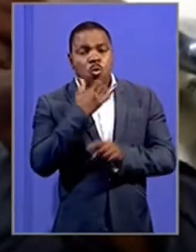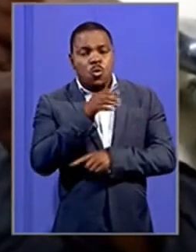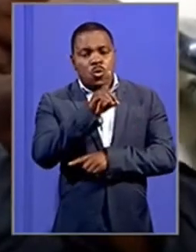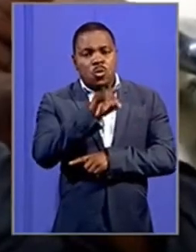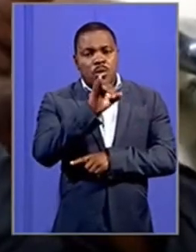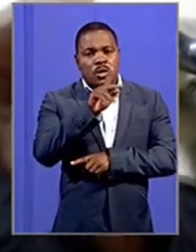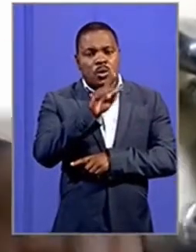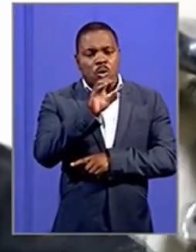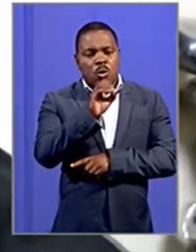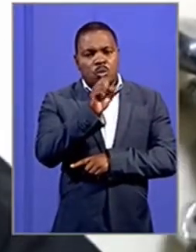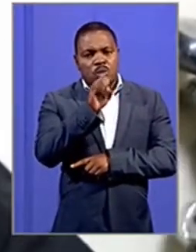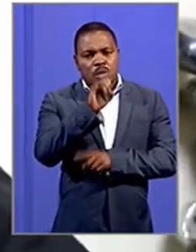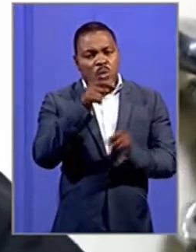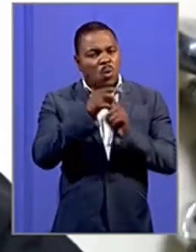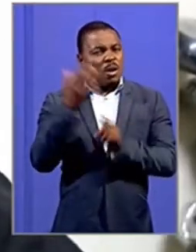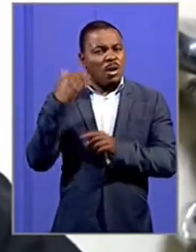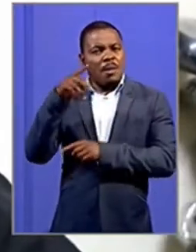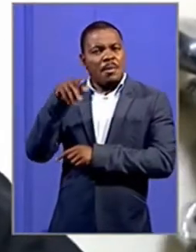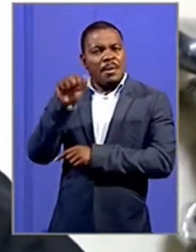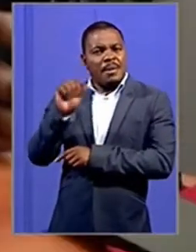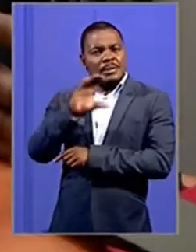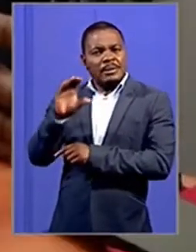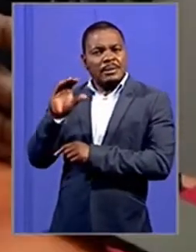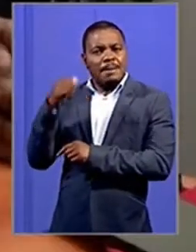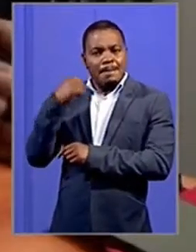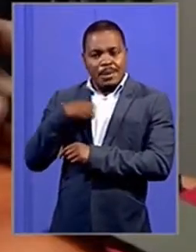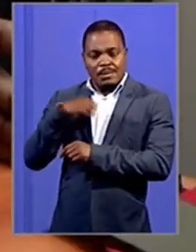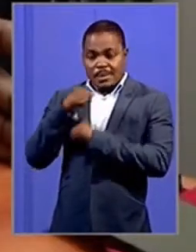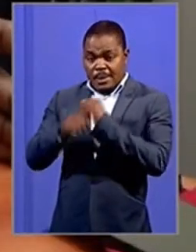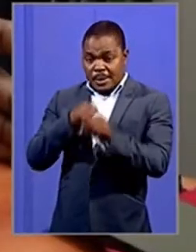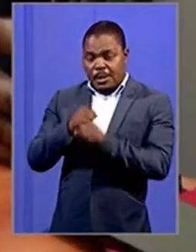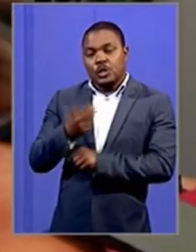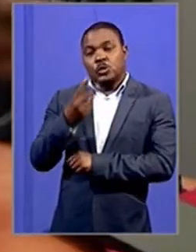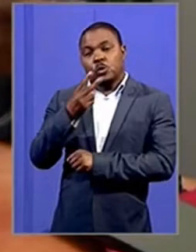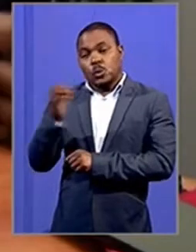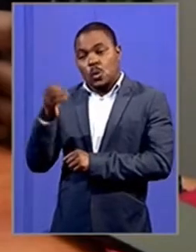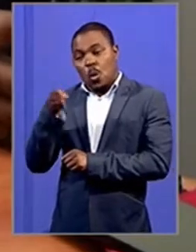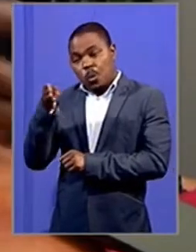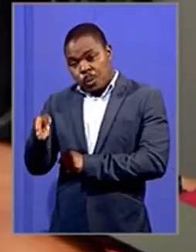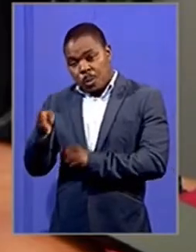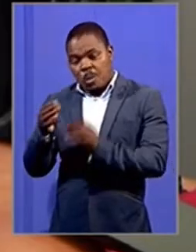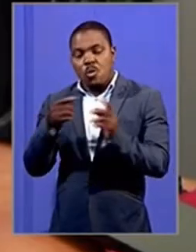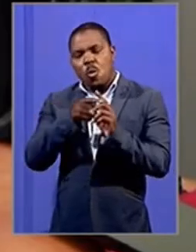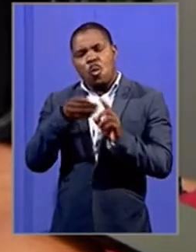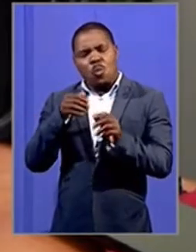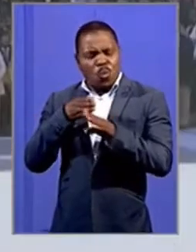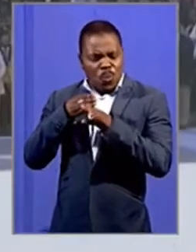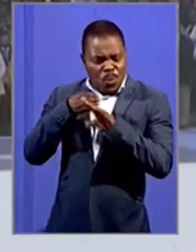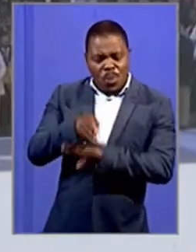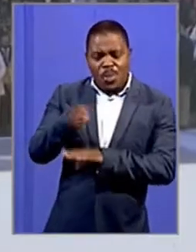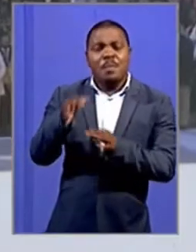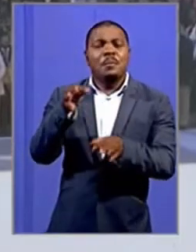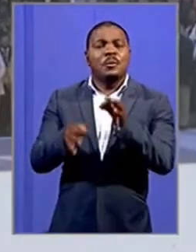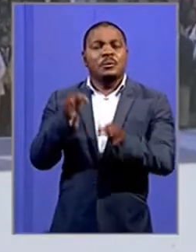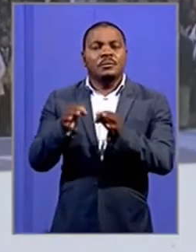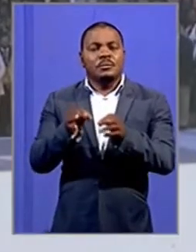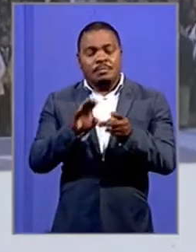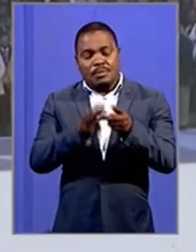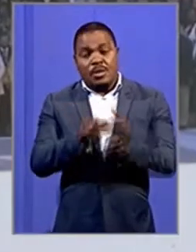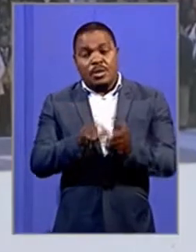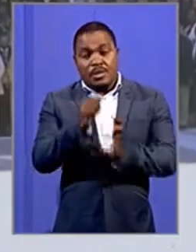nna mo lekgotla wa PAC kwa masepaleng wa Mangaung ka 2000 a na le nako e telele mo sepolotiking e ne a re ka